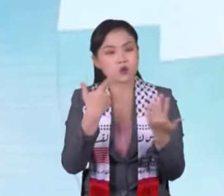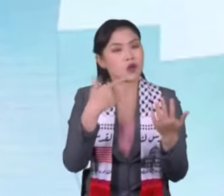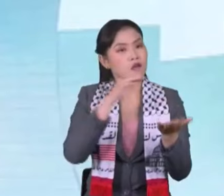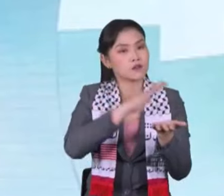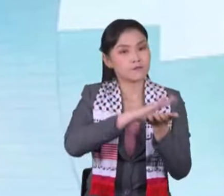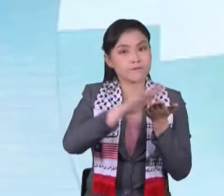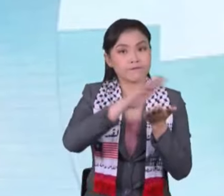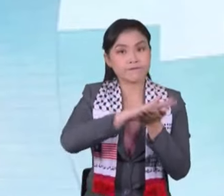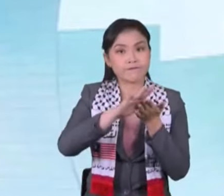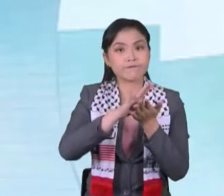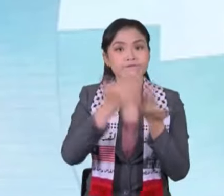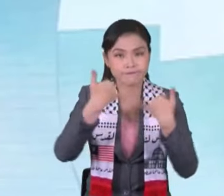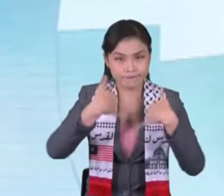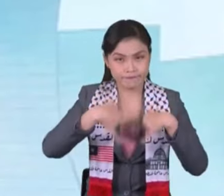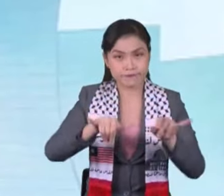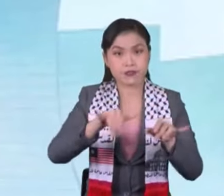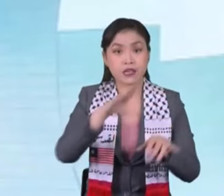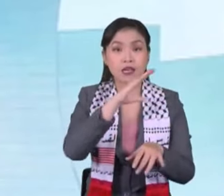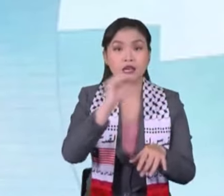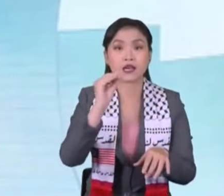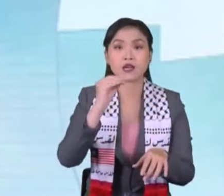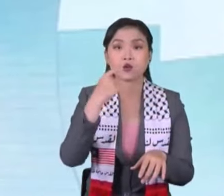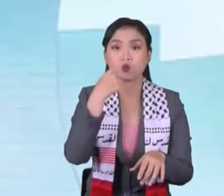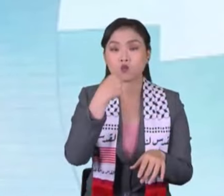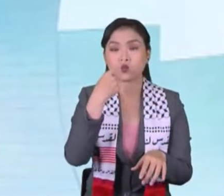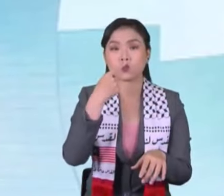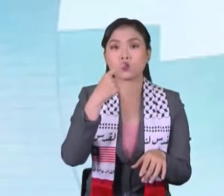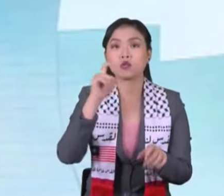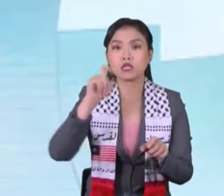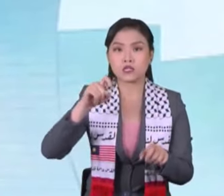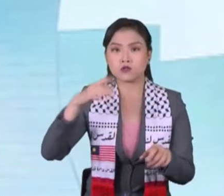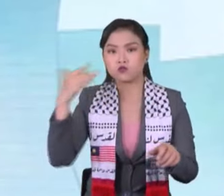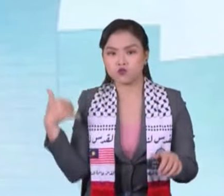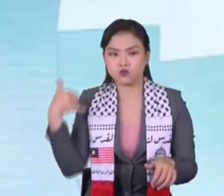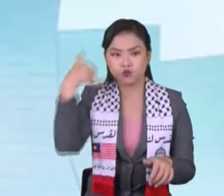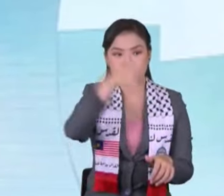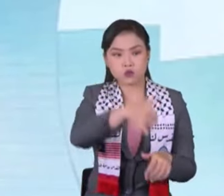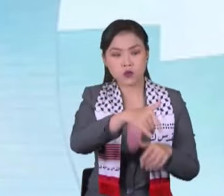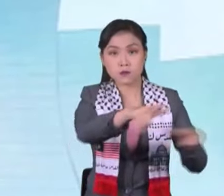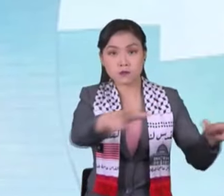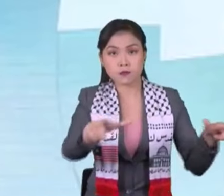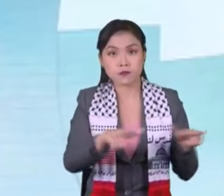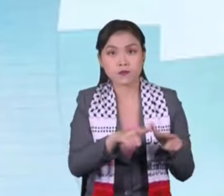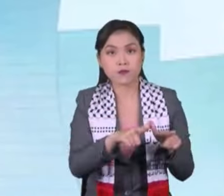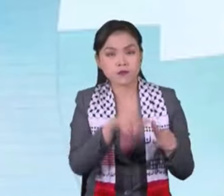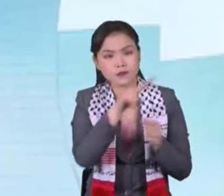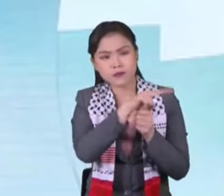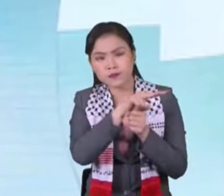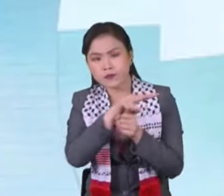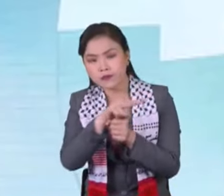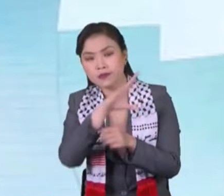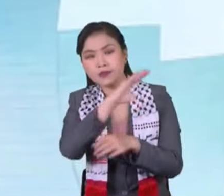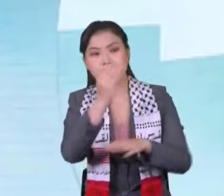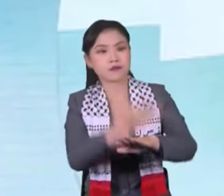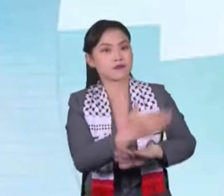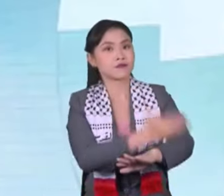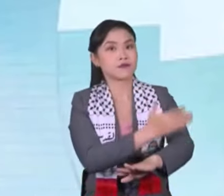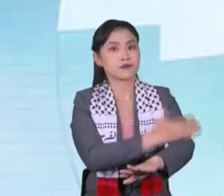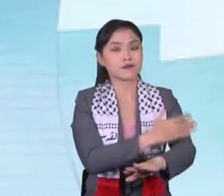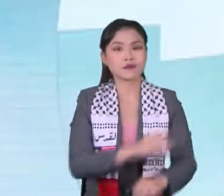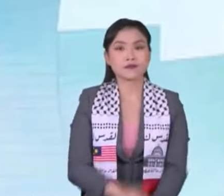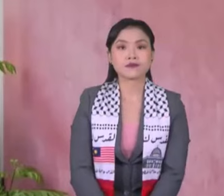pembersihan sedang dijalankan dan pihak yang berwajib turun ke lokasi kejadian untuk membuat tinjauan dan membaik